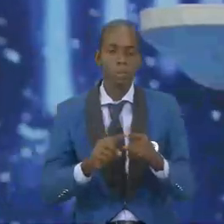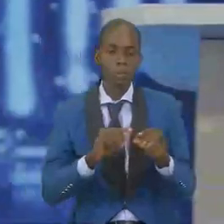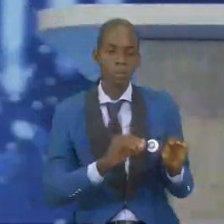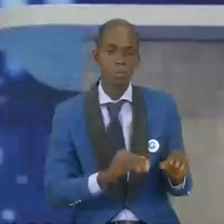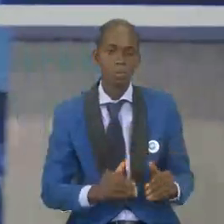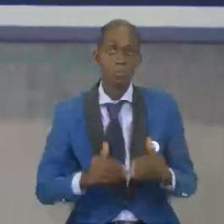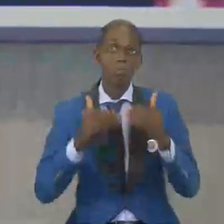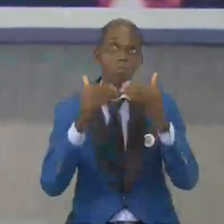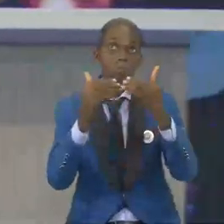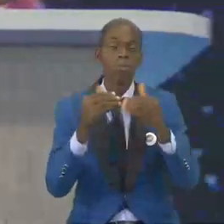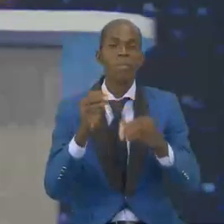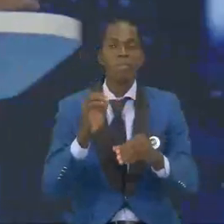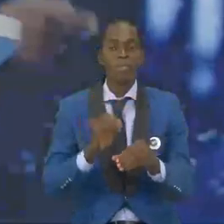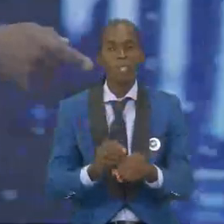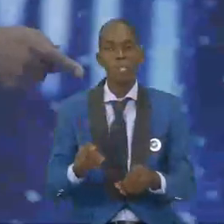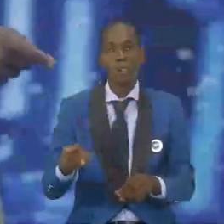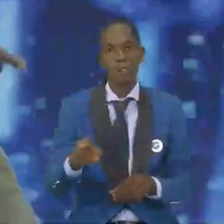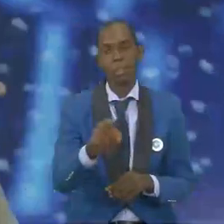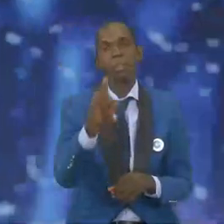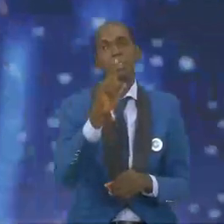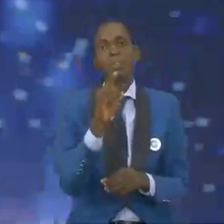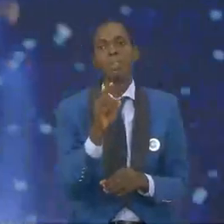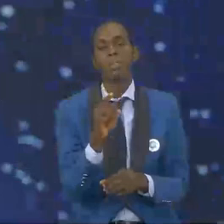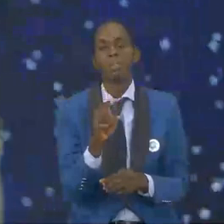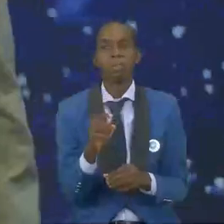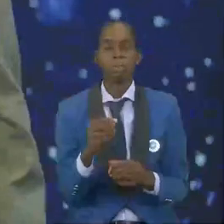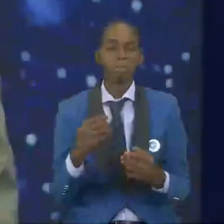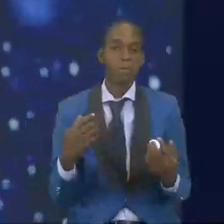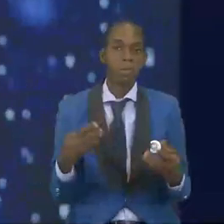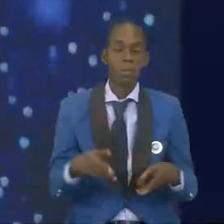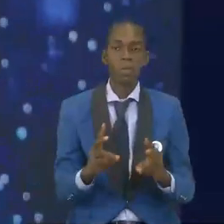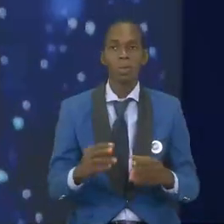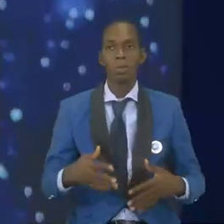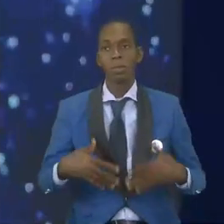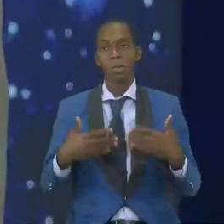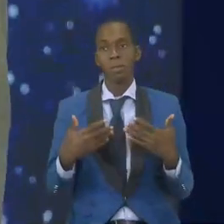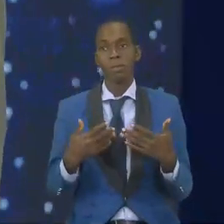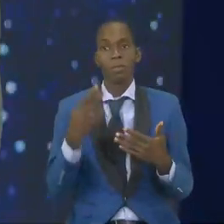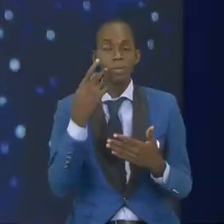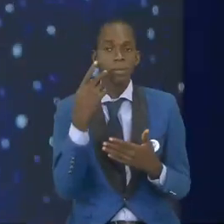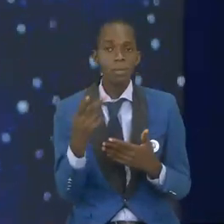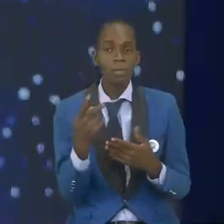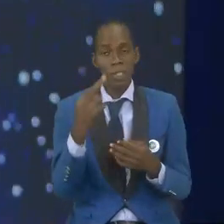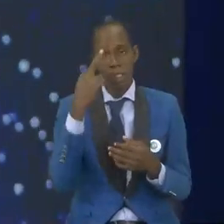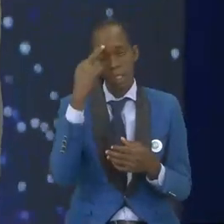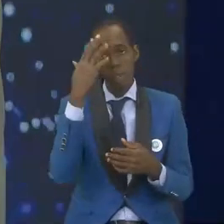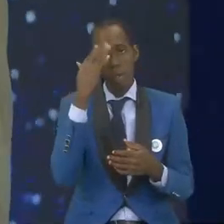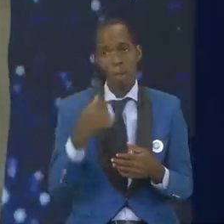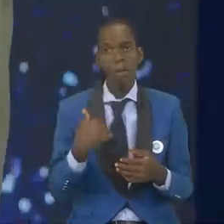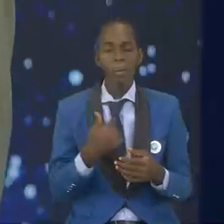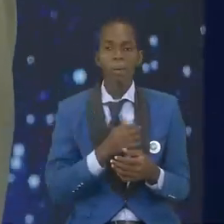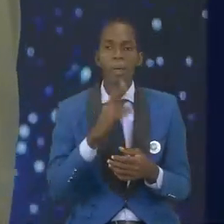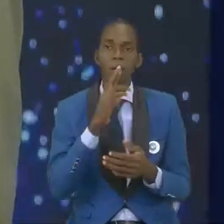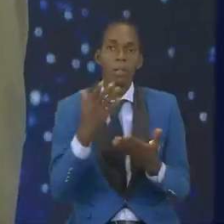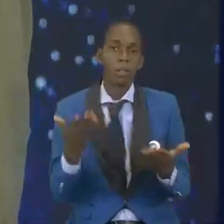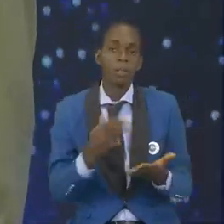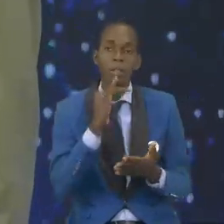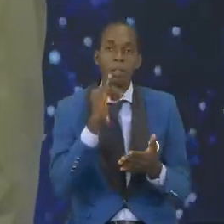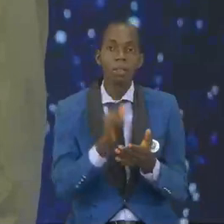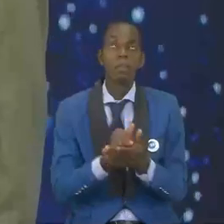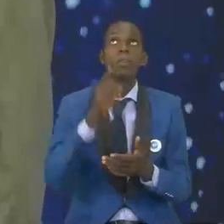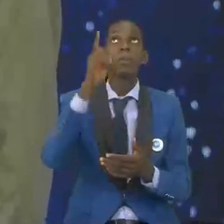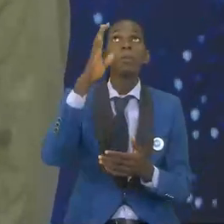avancer dans leur adversité. La raison pour laquelle nous sommes ici, c'est que